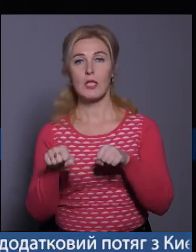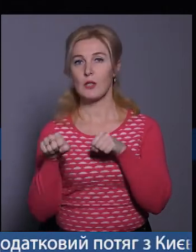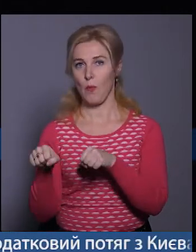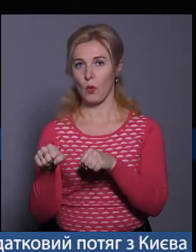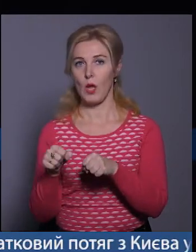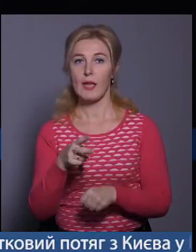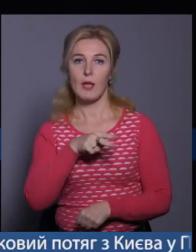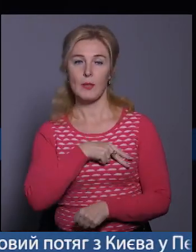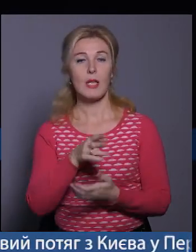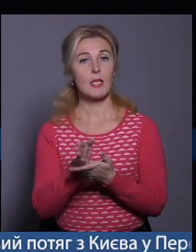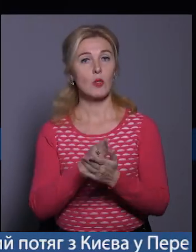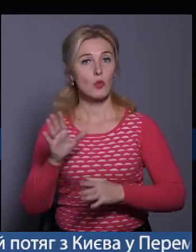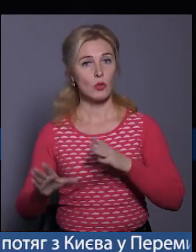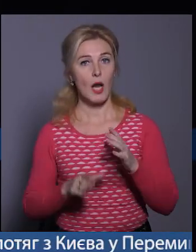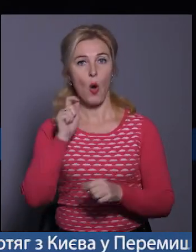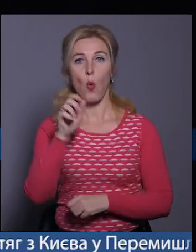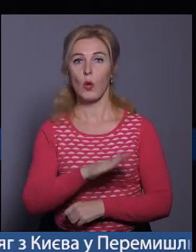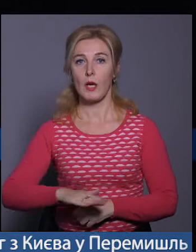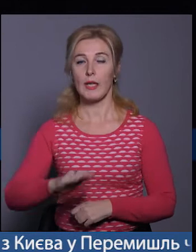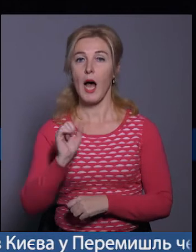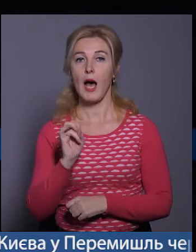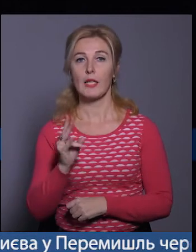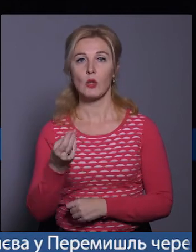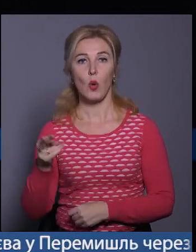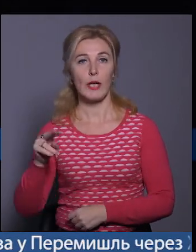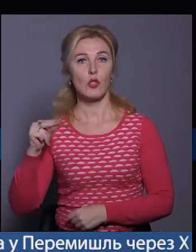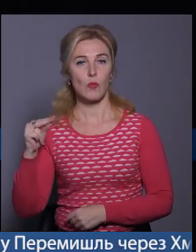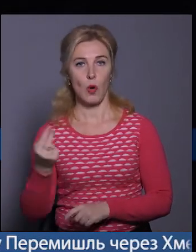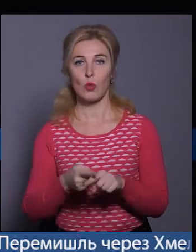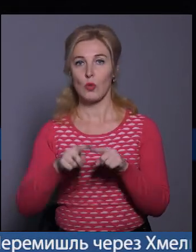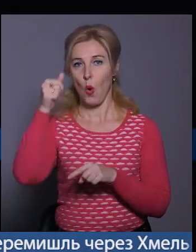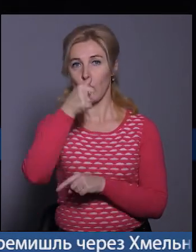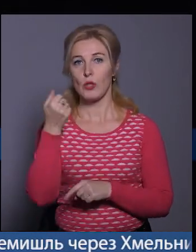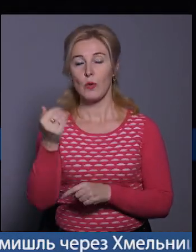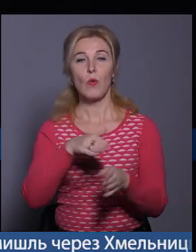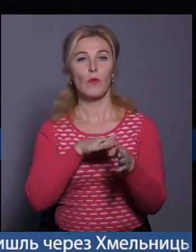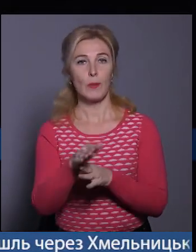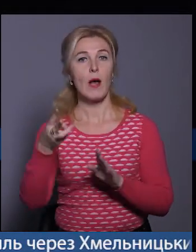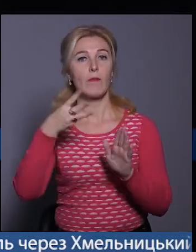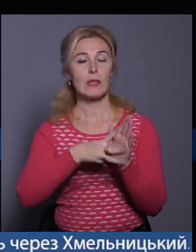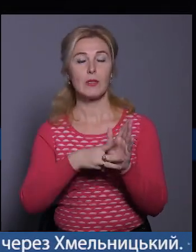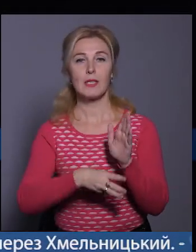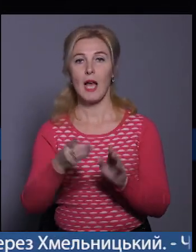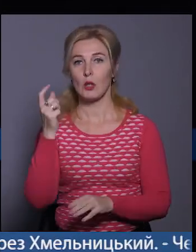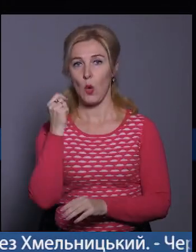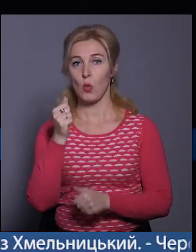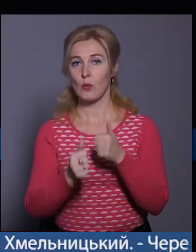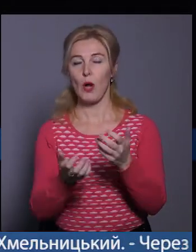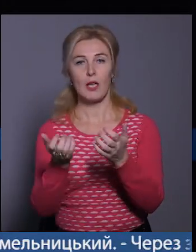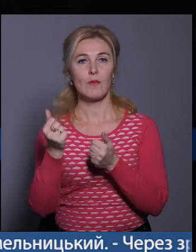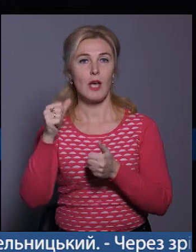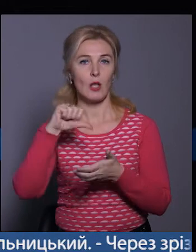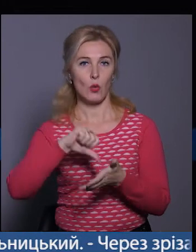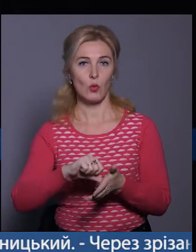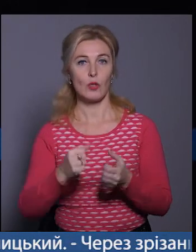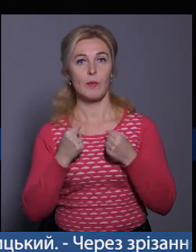на призи заслуженого тренера України Анатолія Чумакова. Цьогоріч йому виповнилось 80 років. У змаганнях взяли участь